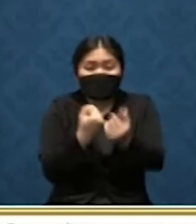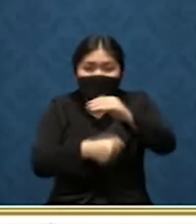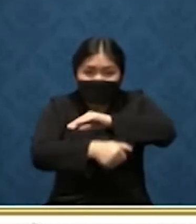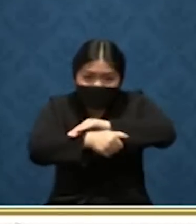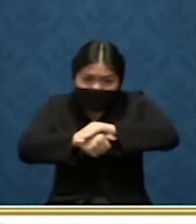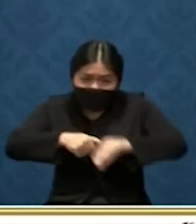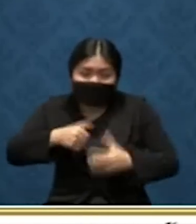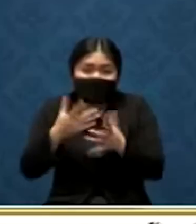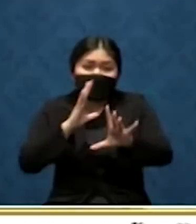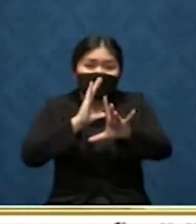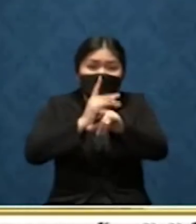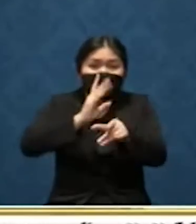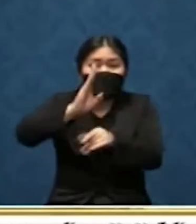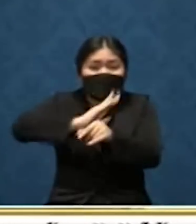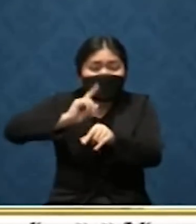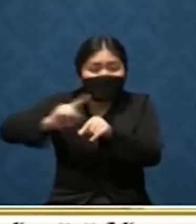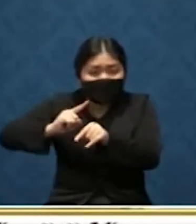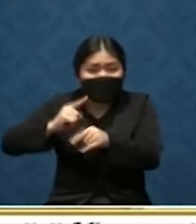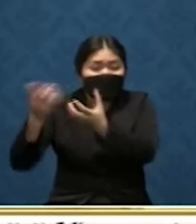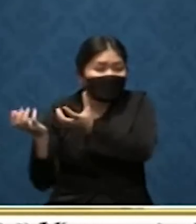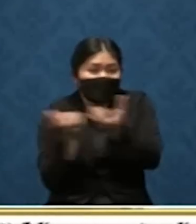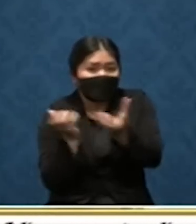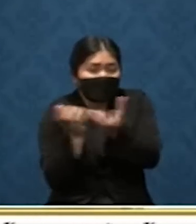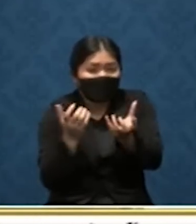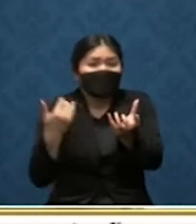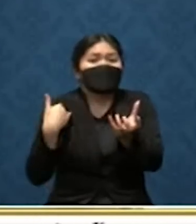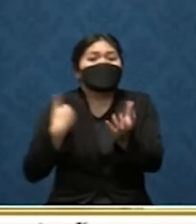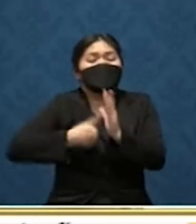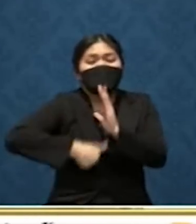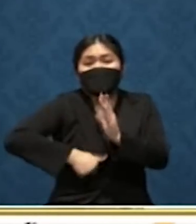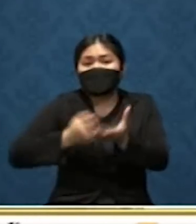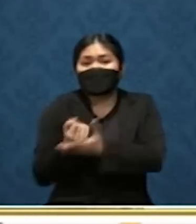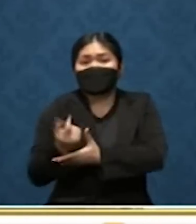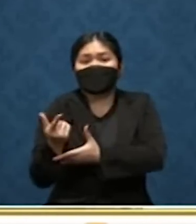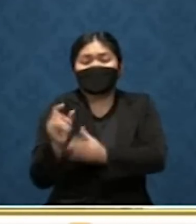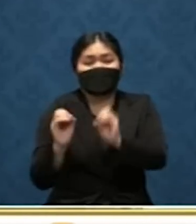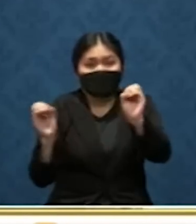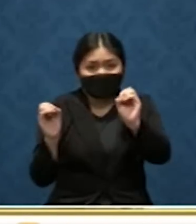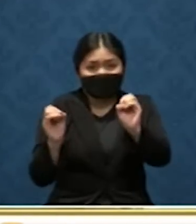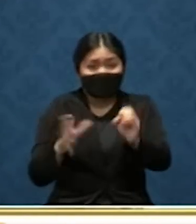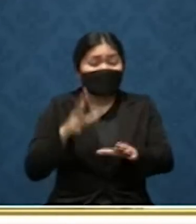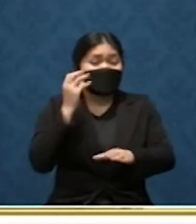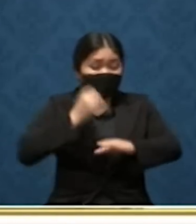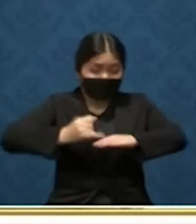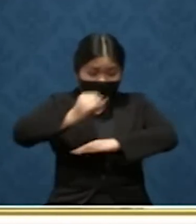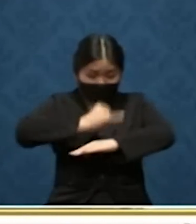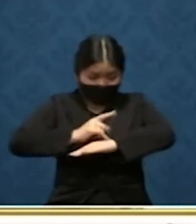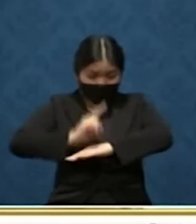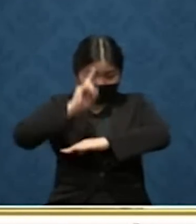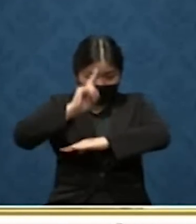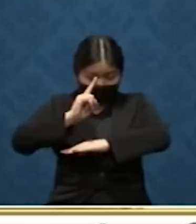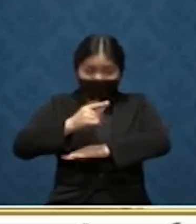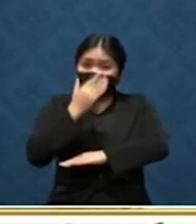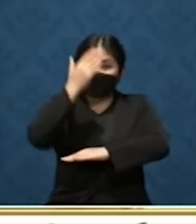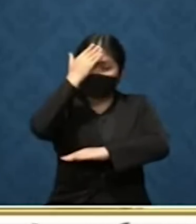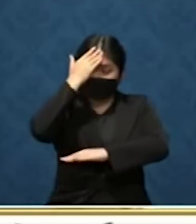ีภาษีหลายรายการแล้วสภาพบ้านนะครับบ้านหลังนี้เน้อที่กว่า 1 ไ่ด้านหน้าติดโลโก้สม.